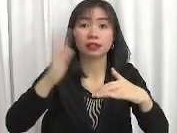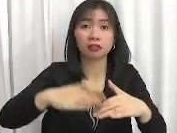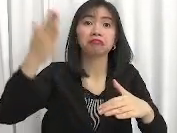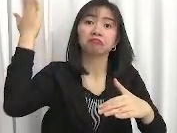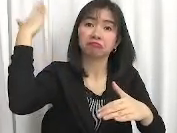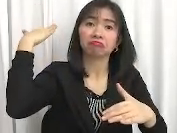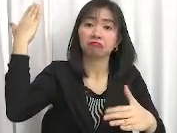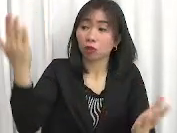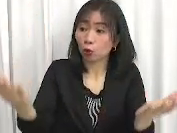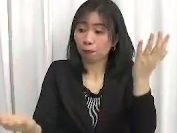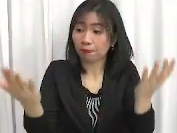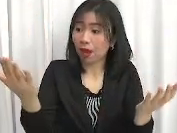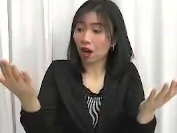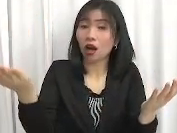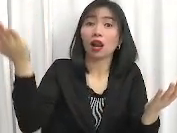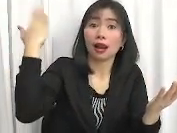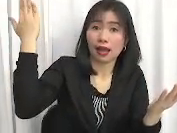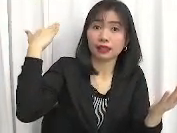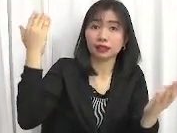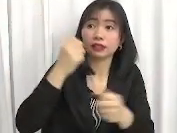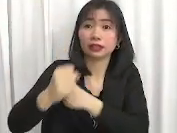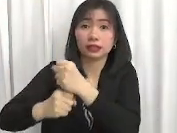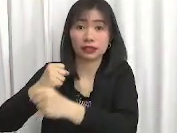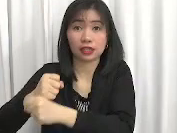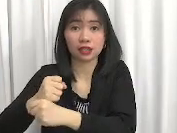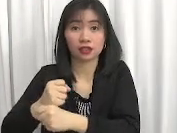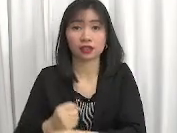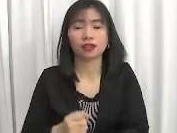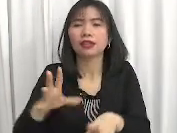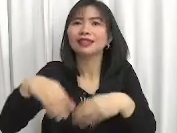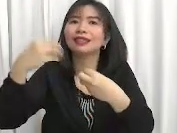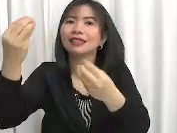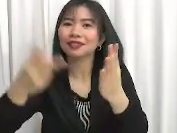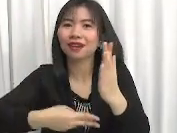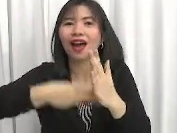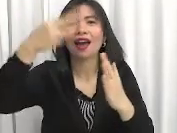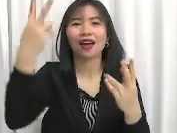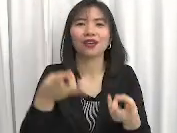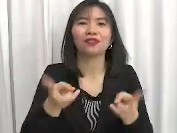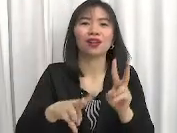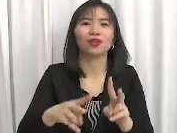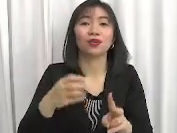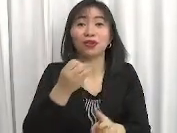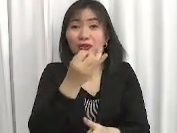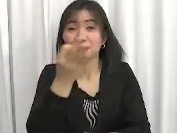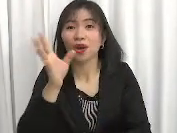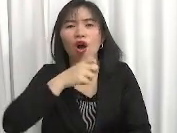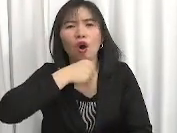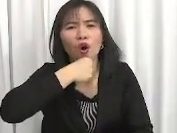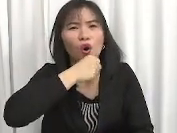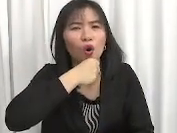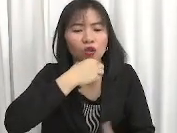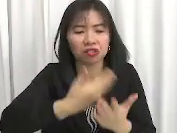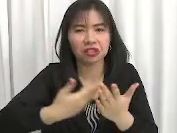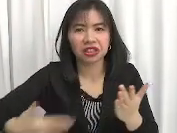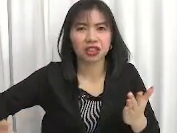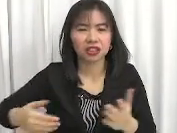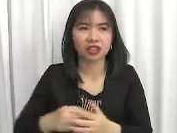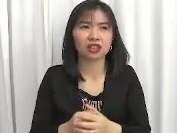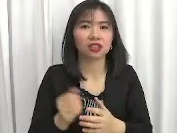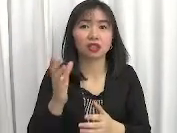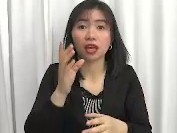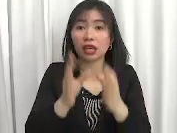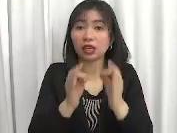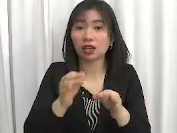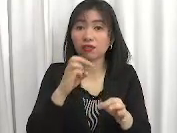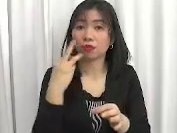kung mananatili tayo Sister doon sa mga Mayet, hello. Yung mga old things, no? Yung mananatili tayo doon sa old